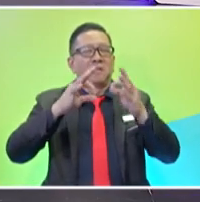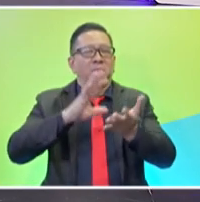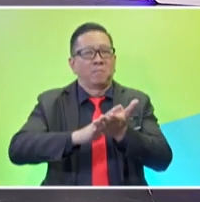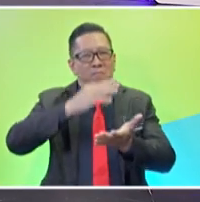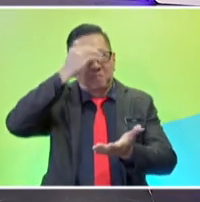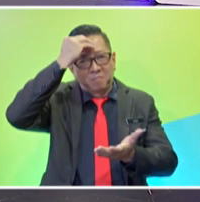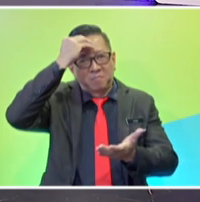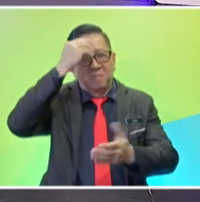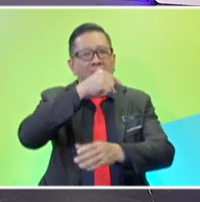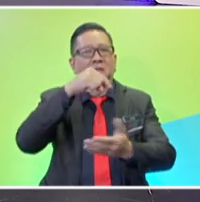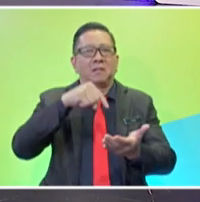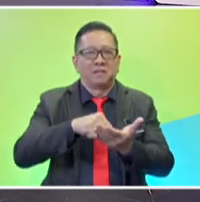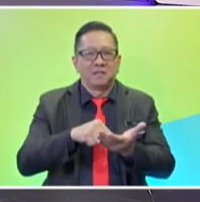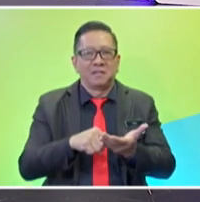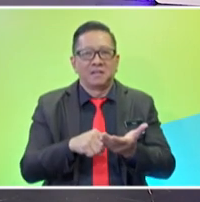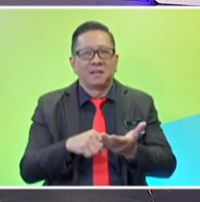ini